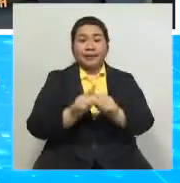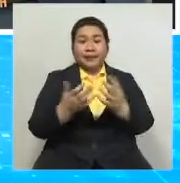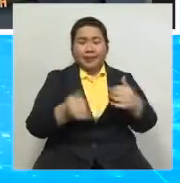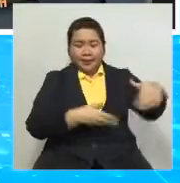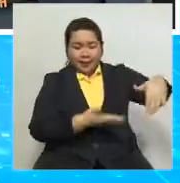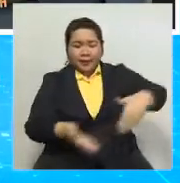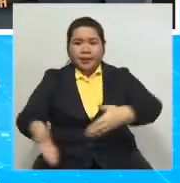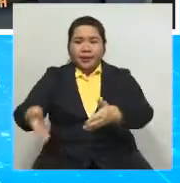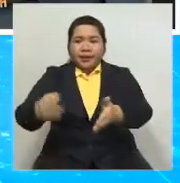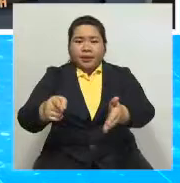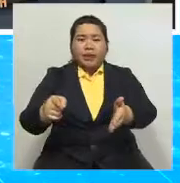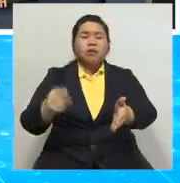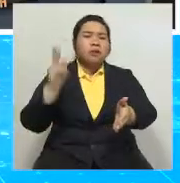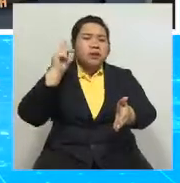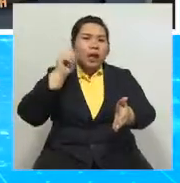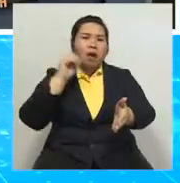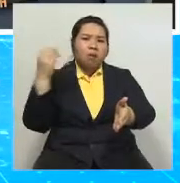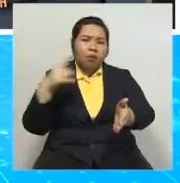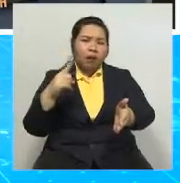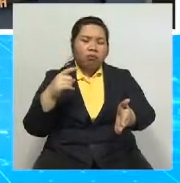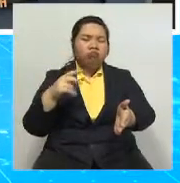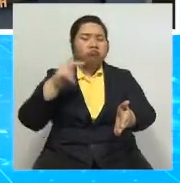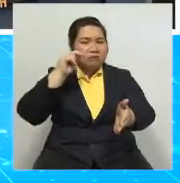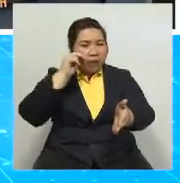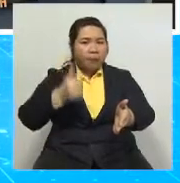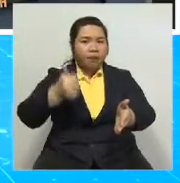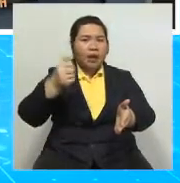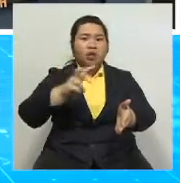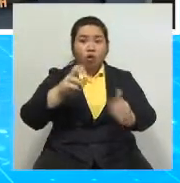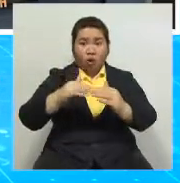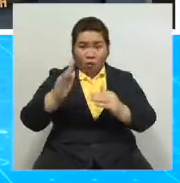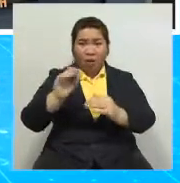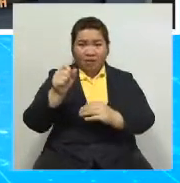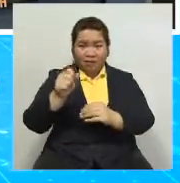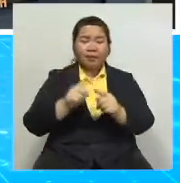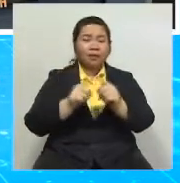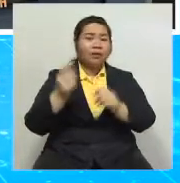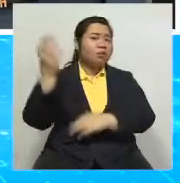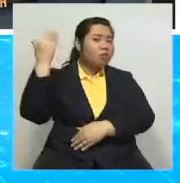ที่ผู้สื่อข่าวบอกว่าพี่กรบอกว่ารับน้ำประมาณสัก200กว่านะครับ